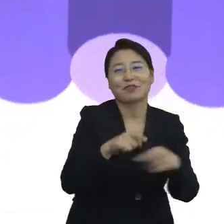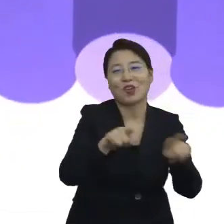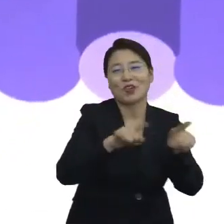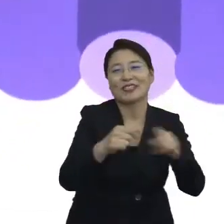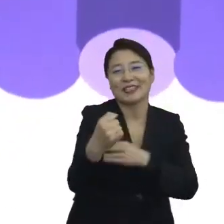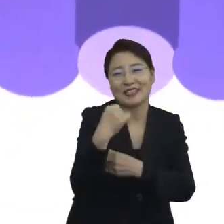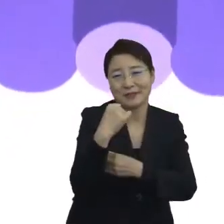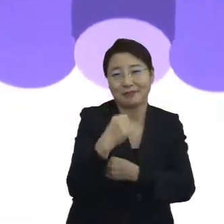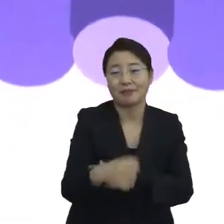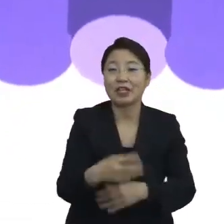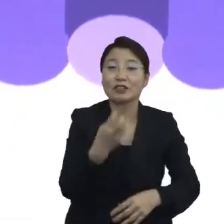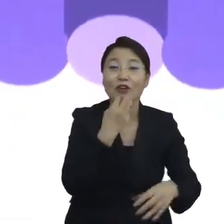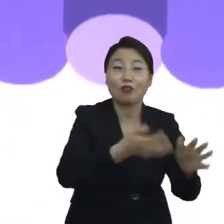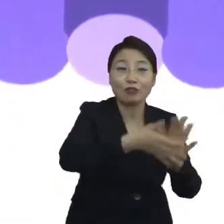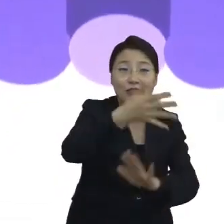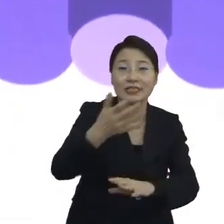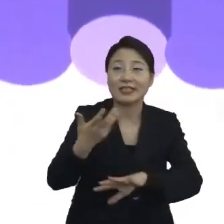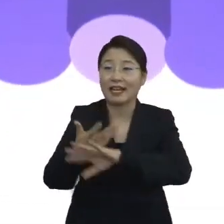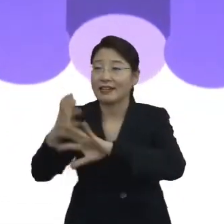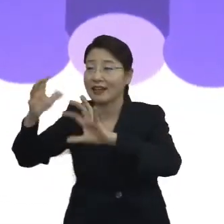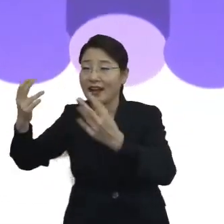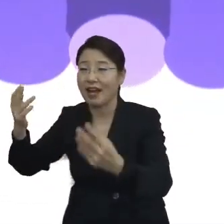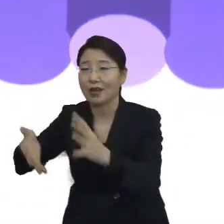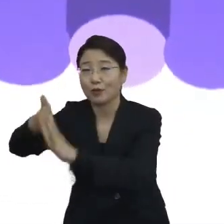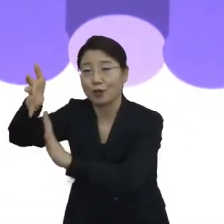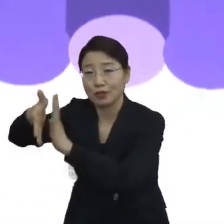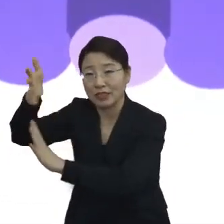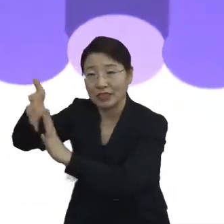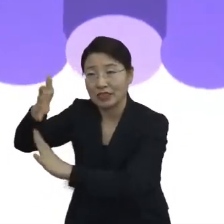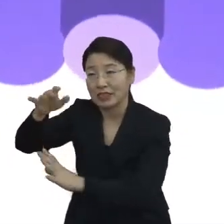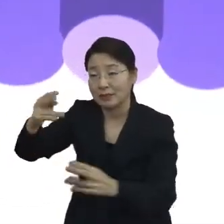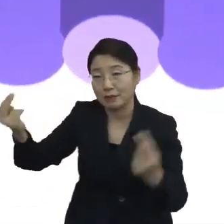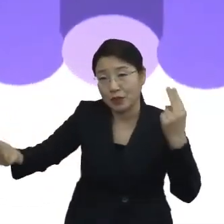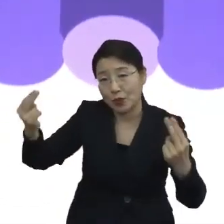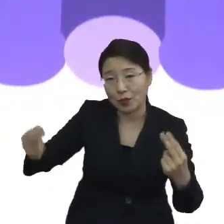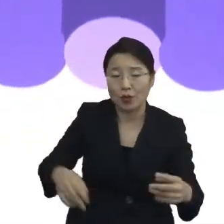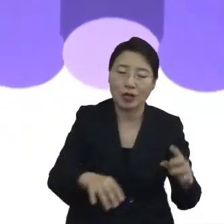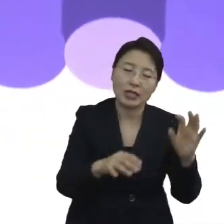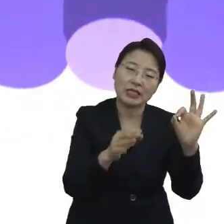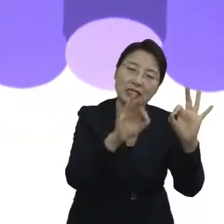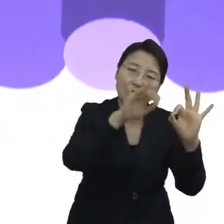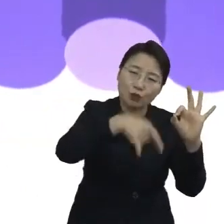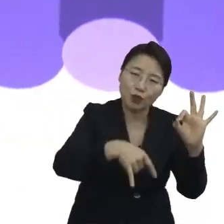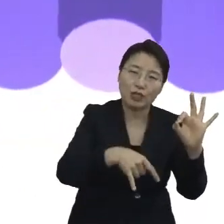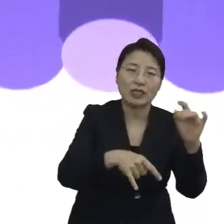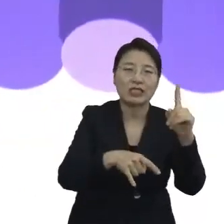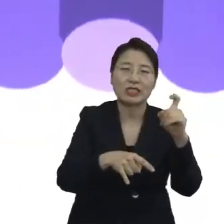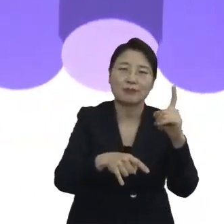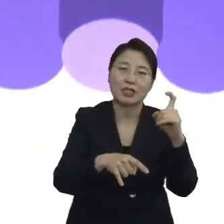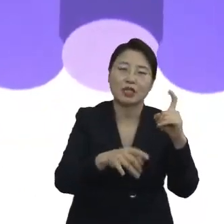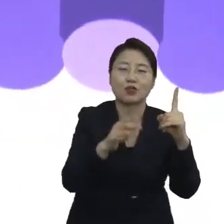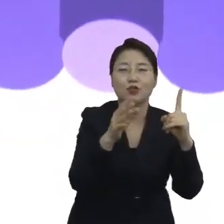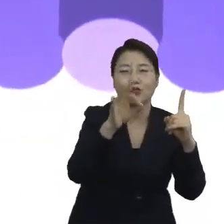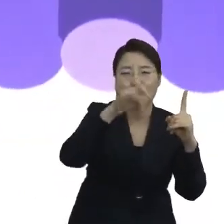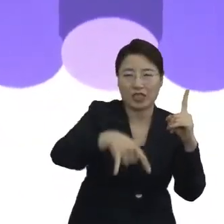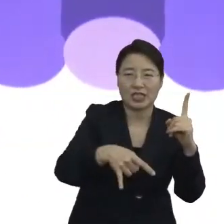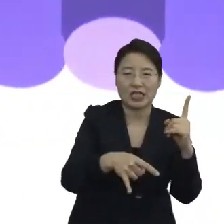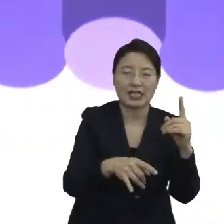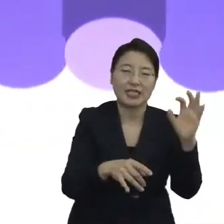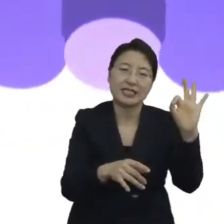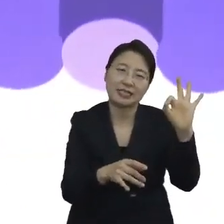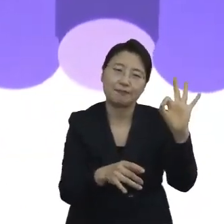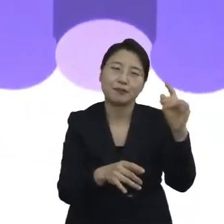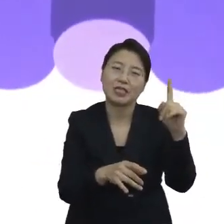전 세계 도시 중에 도시 경쟁력 순위가 한 12, 11위 언저리를 왔다 갔다 합니다. 평가 기관이 여러 개